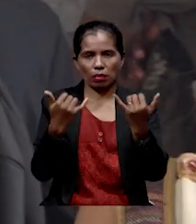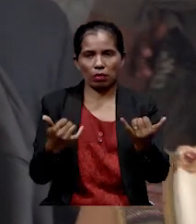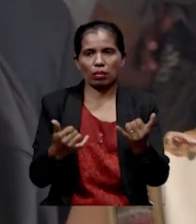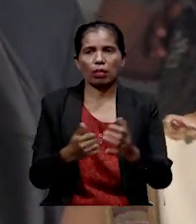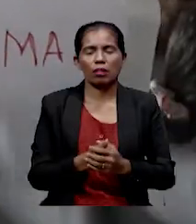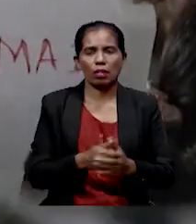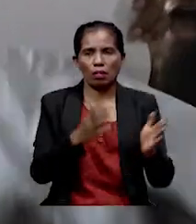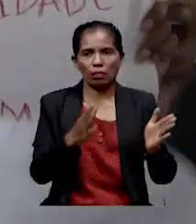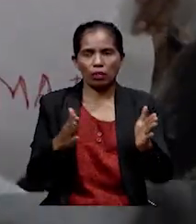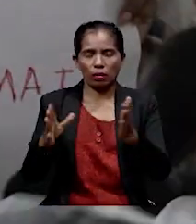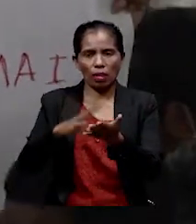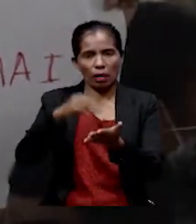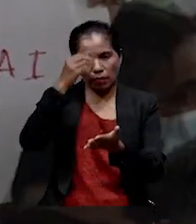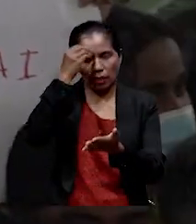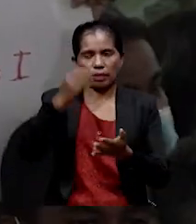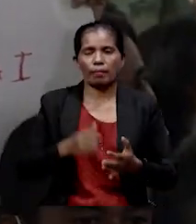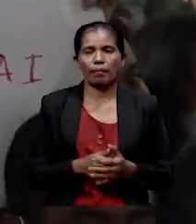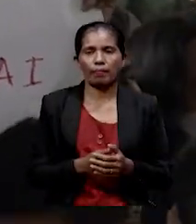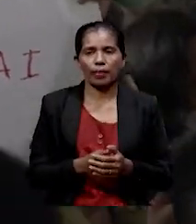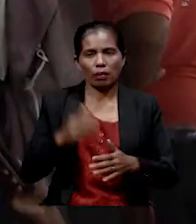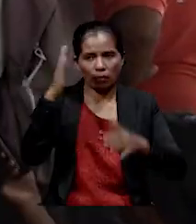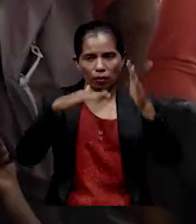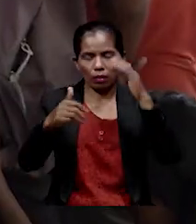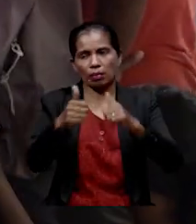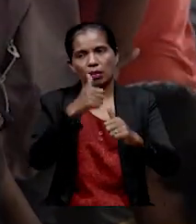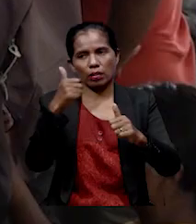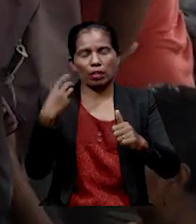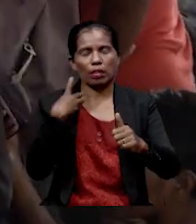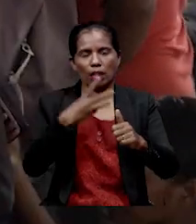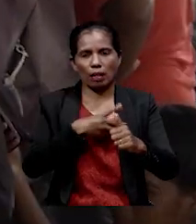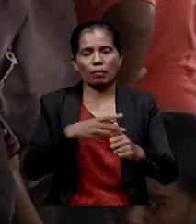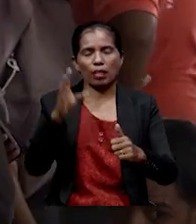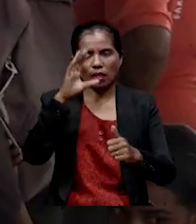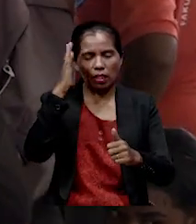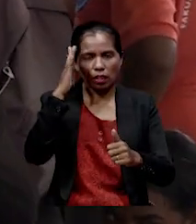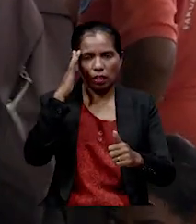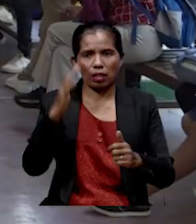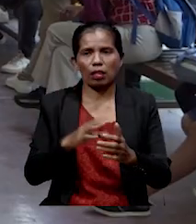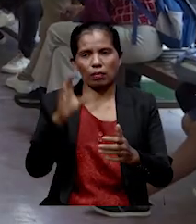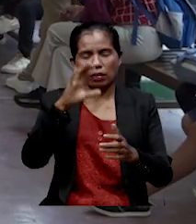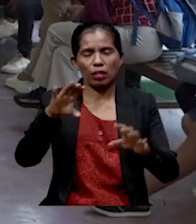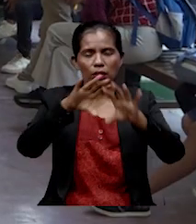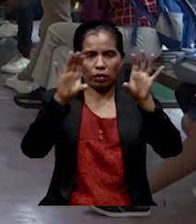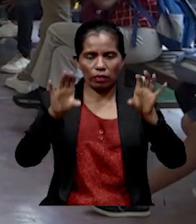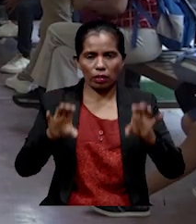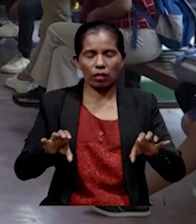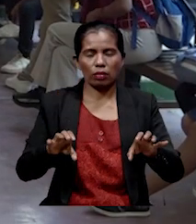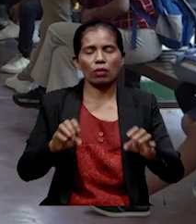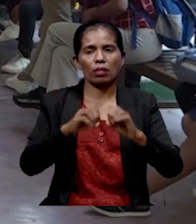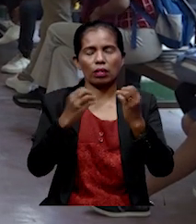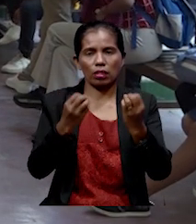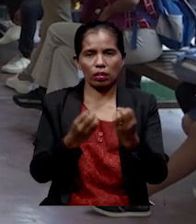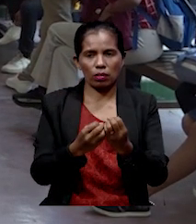ga prosesu ensino aprendizagem nia. Problema seluk nebe ami detecta na fati maka sertifikado orientasi akademika nia. Sertifikado